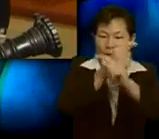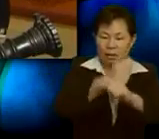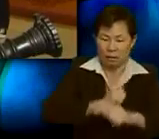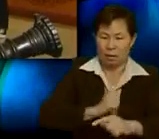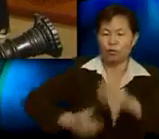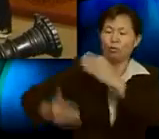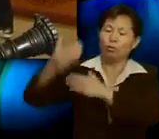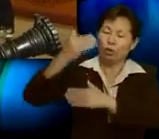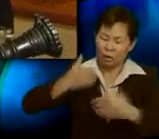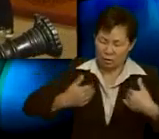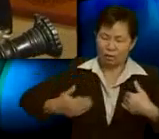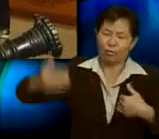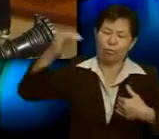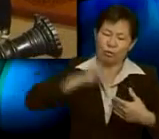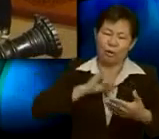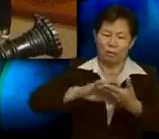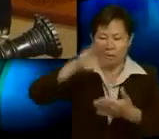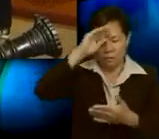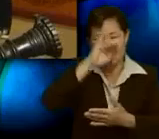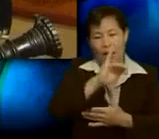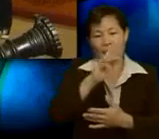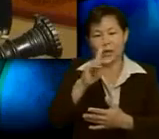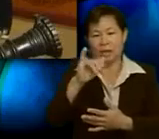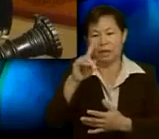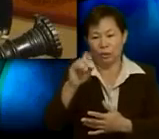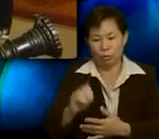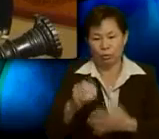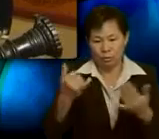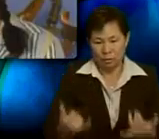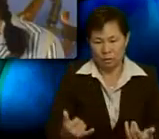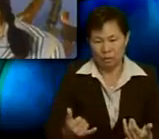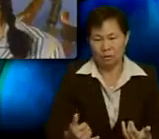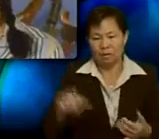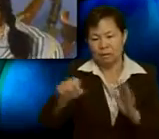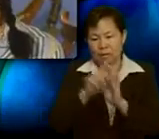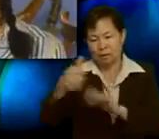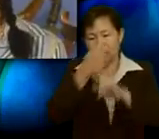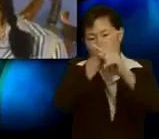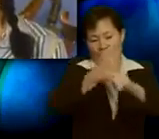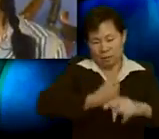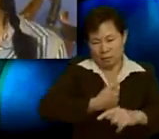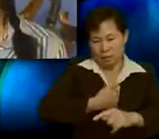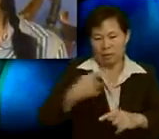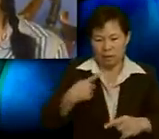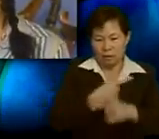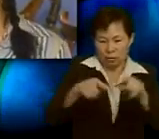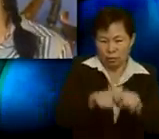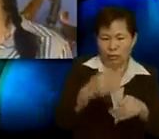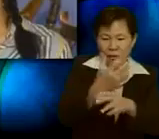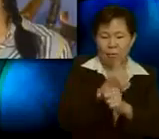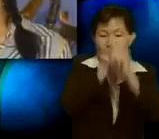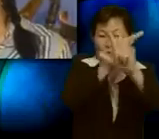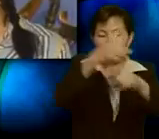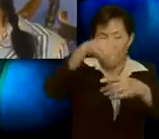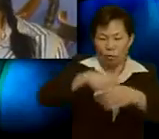ada. Dulu saya belajar Aikido. Lepas tu sekarang ni saya masuk kelas karate pula. Selain dapat mempertahankan diri sendiri, kita juga dapat